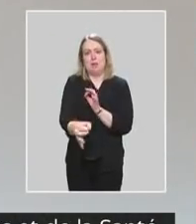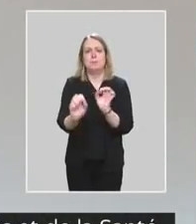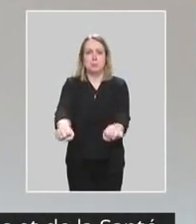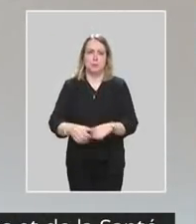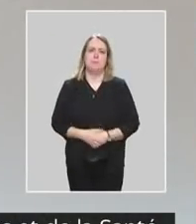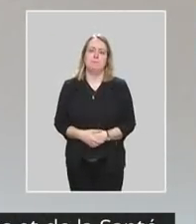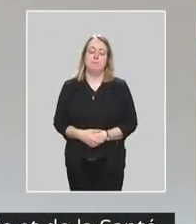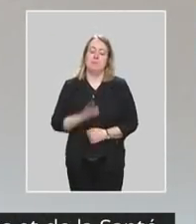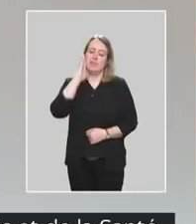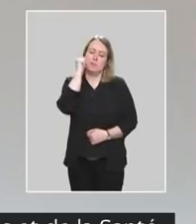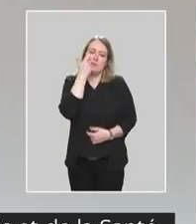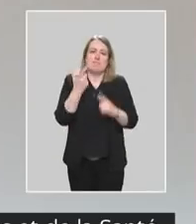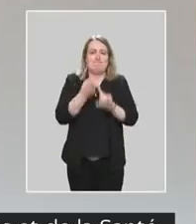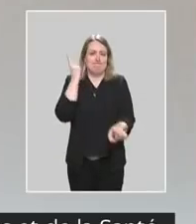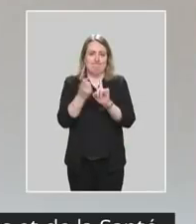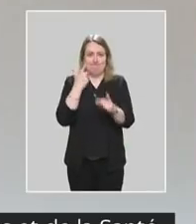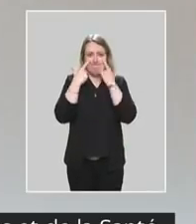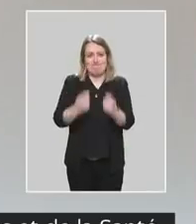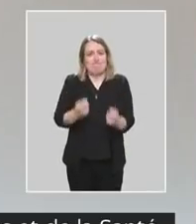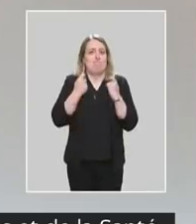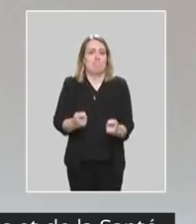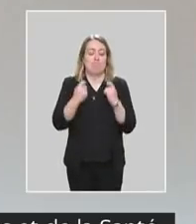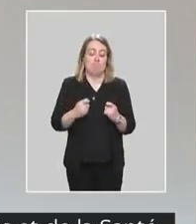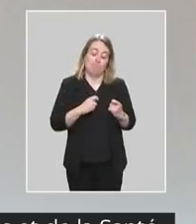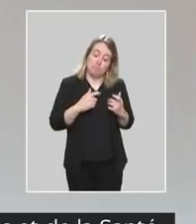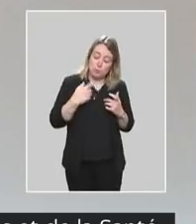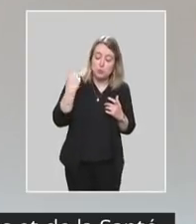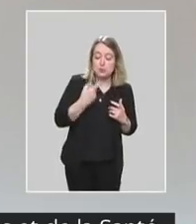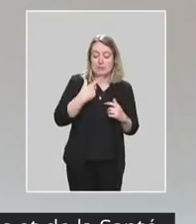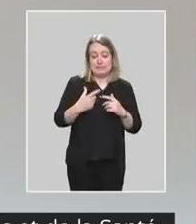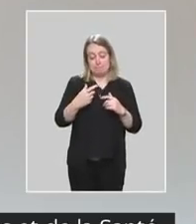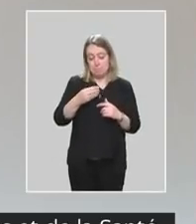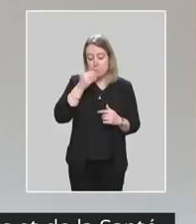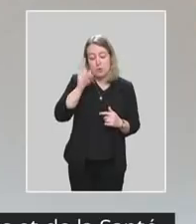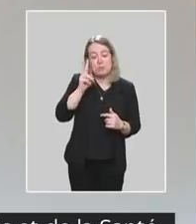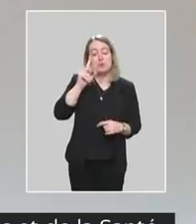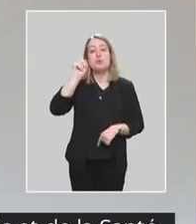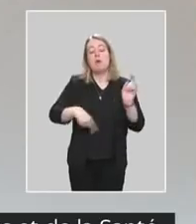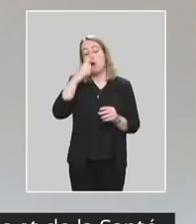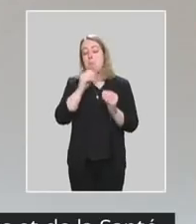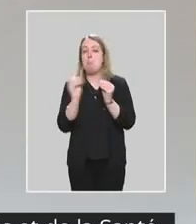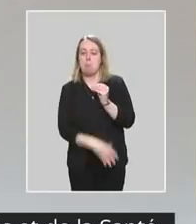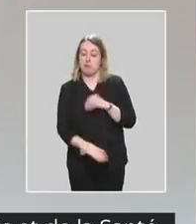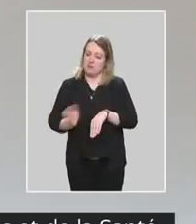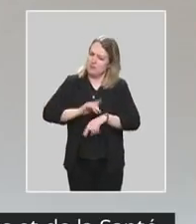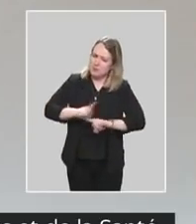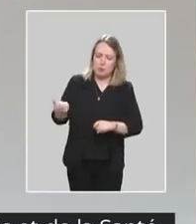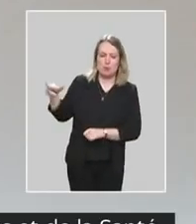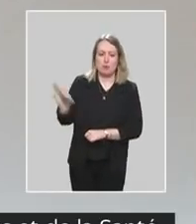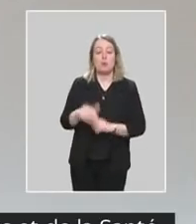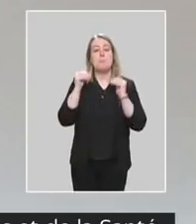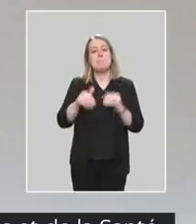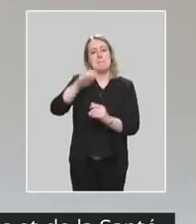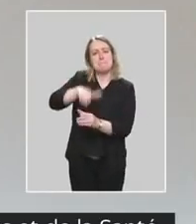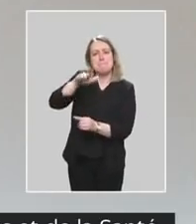faut donc rester vigilant à tout instant, reprendre les bonnes habitudes qui ont parfois été perdues. Le gel hydroalcoolique, lui aussi, doit faire son